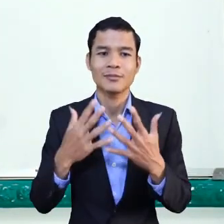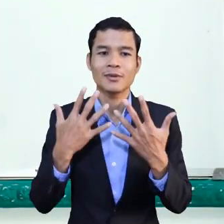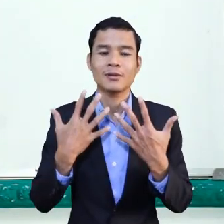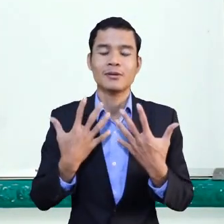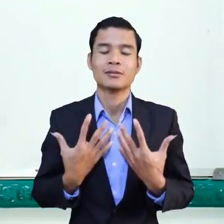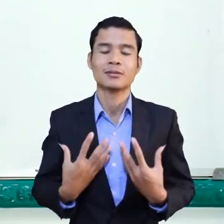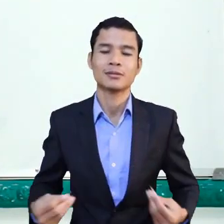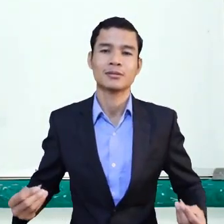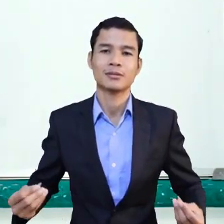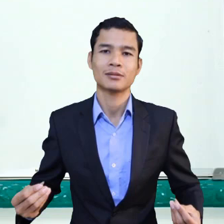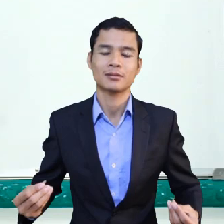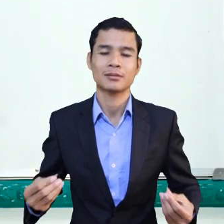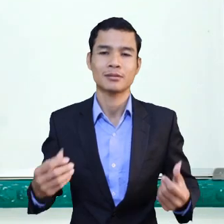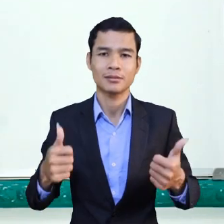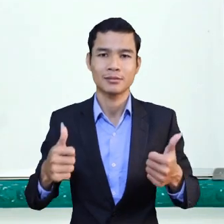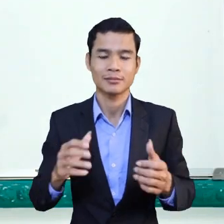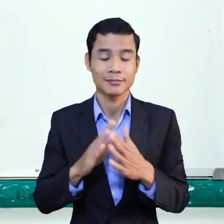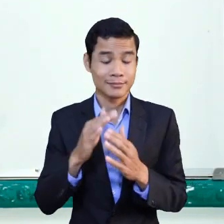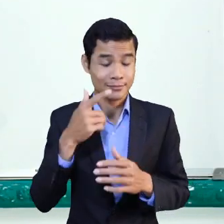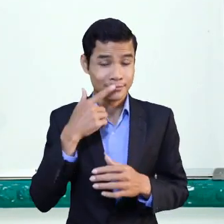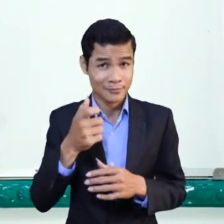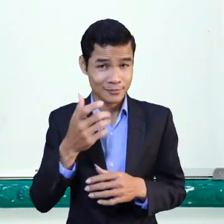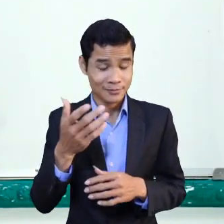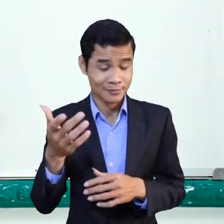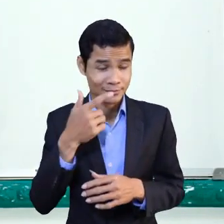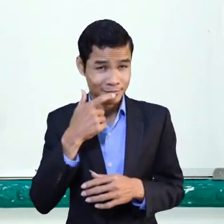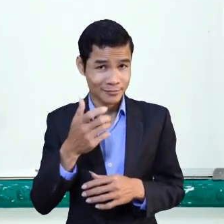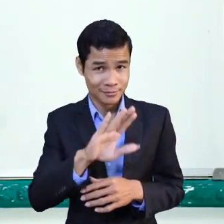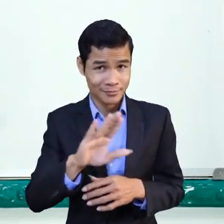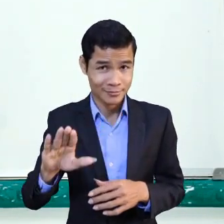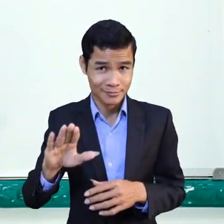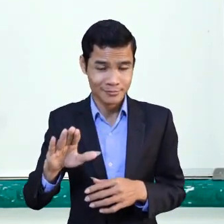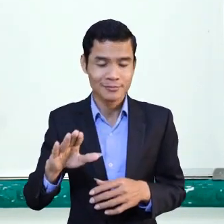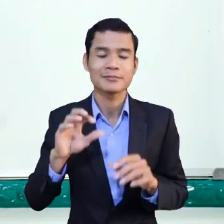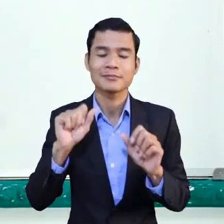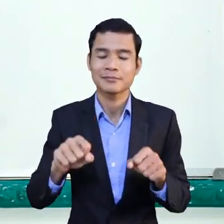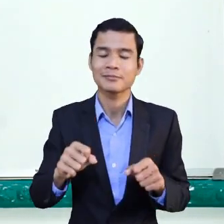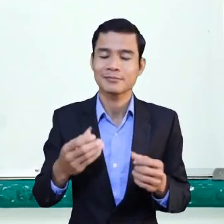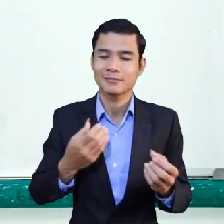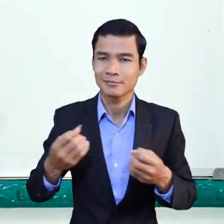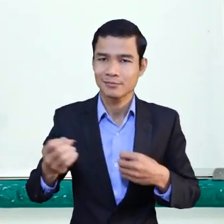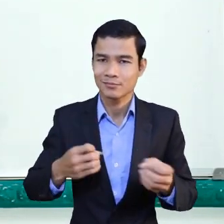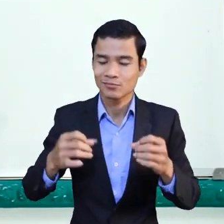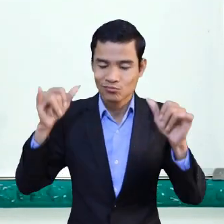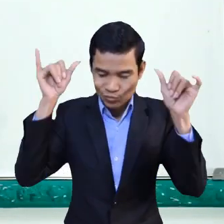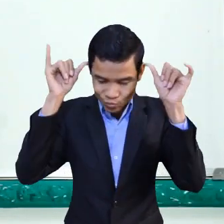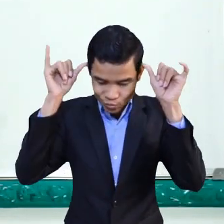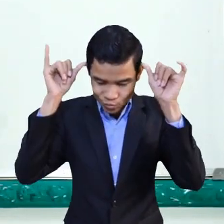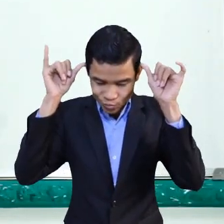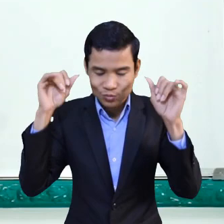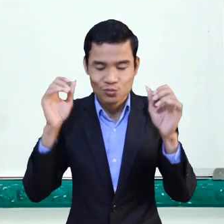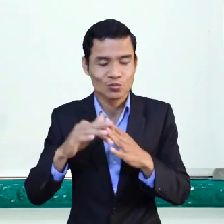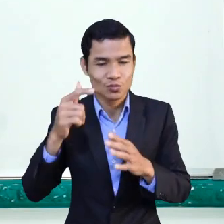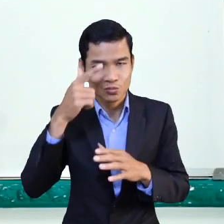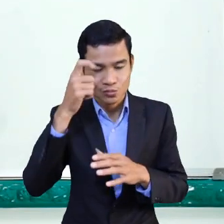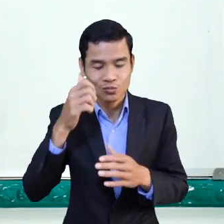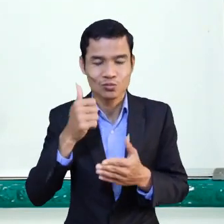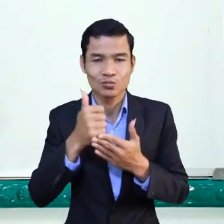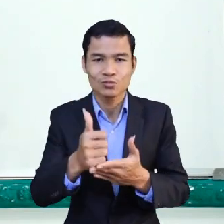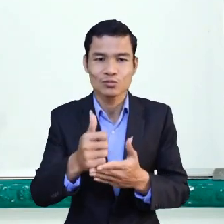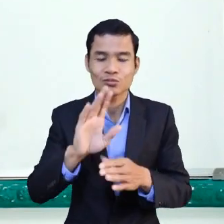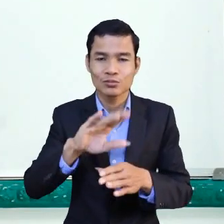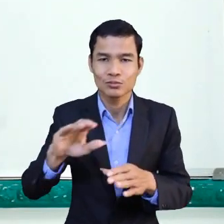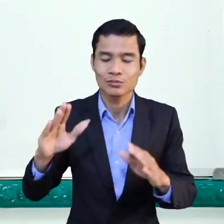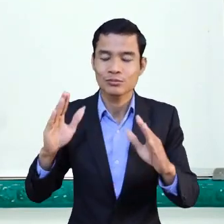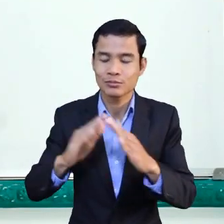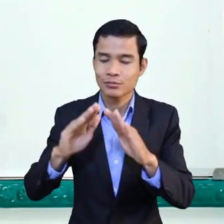1 2 3អាចាឆ្ងាញ់ឯងកូនទឹកដោះគោចាឆ្ងាញ់ហើយជួយឲ្យកូនឆ្លាតទៀតណាចាអញ្ចឹងនៅ